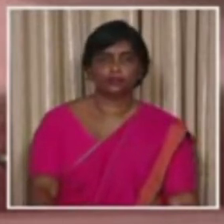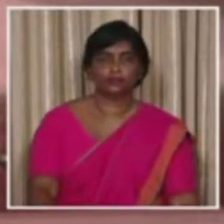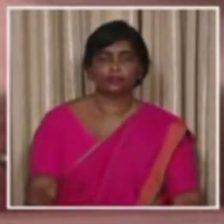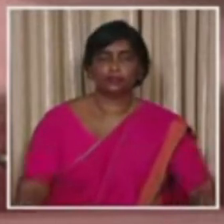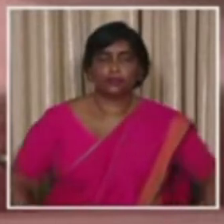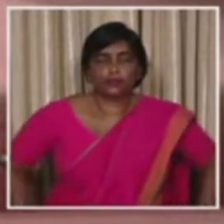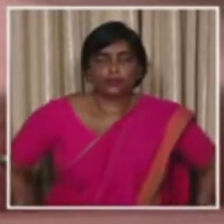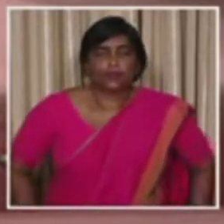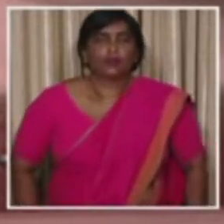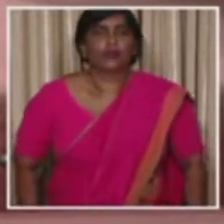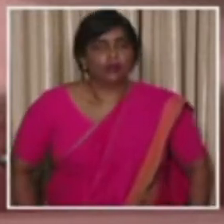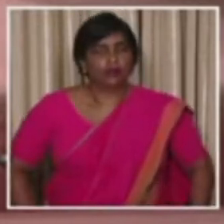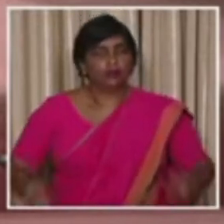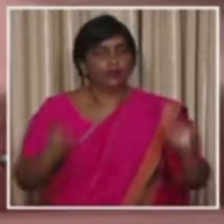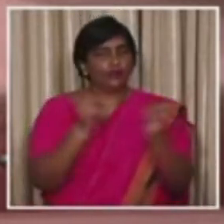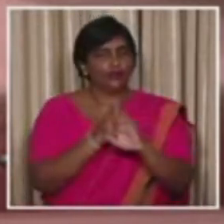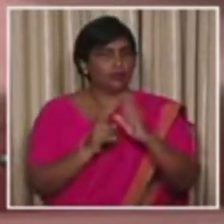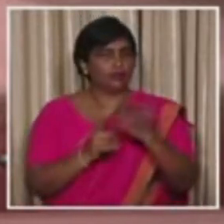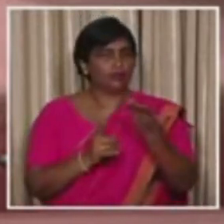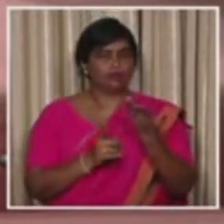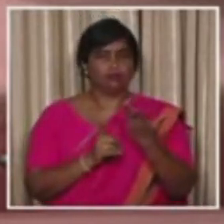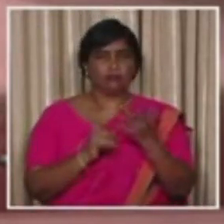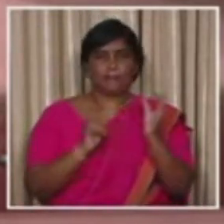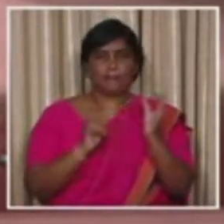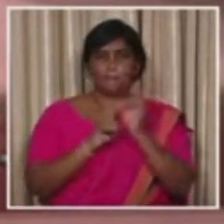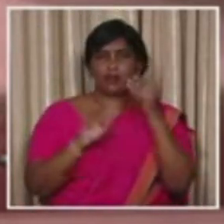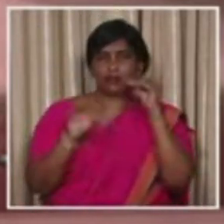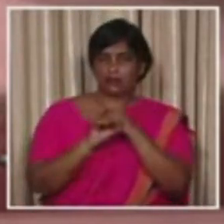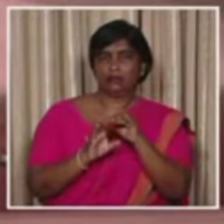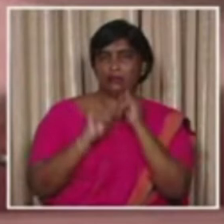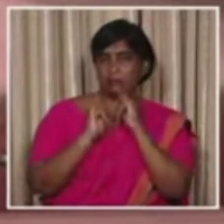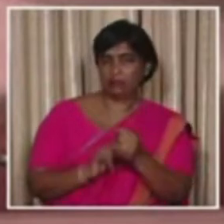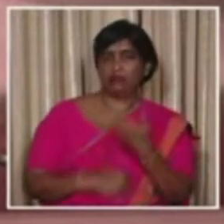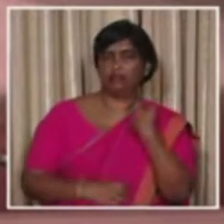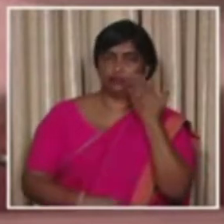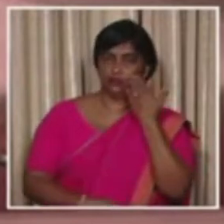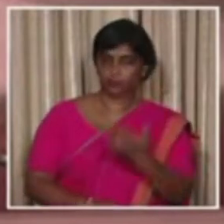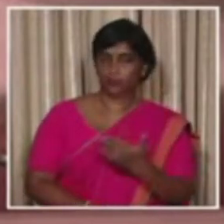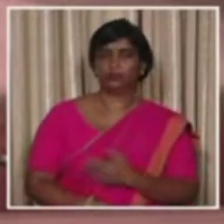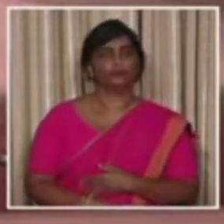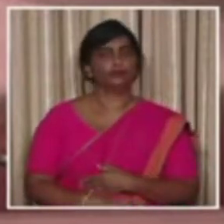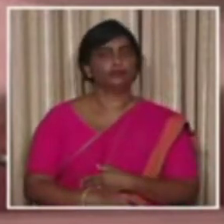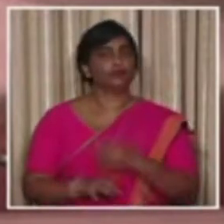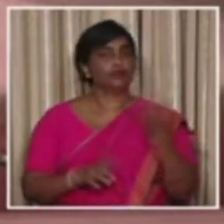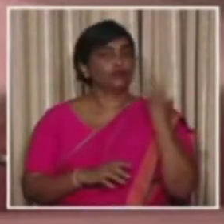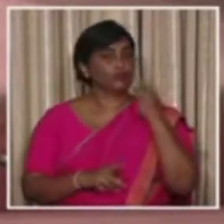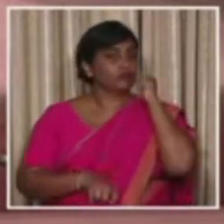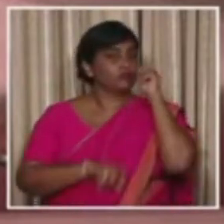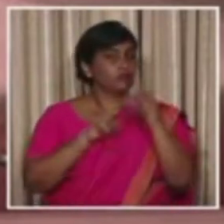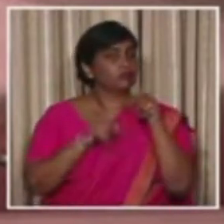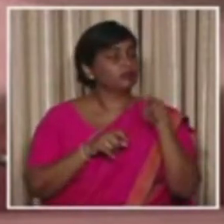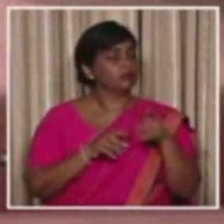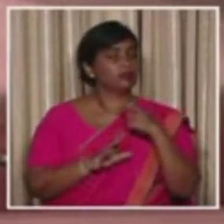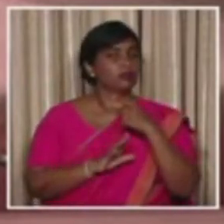நடந்து கொண்டிருக்கின்றது என்பதை நாங்கள் சுட்டிக்காட்டுகின்றோம். முஸ்லிம் மக்கள் அங்கே பாதிக்கப்பட்டுக் கொண்டிருக்கின்றார்கள்.